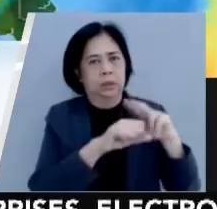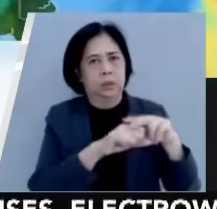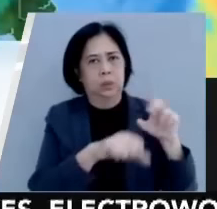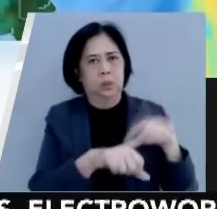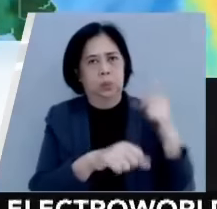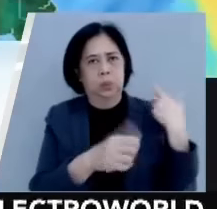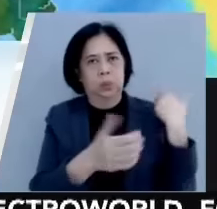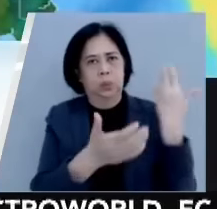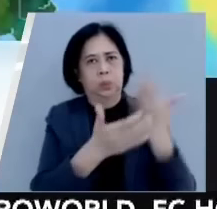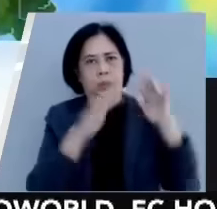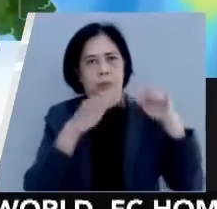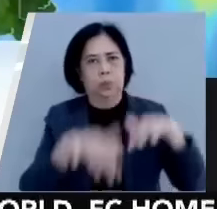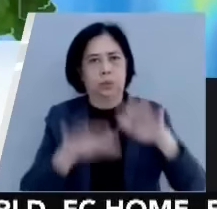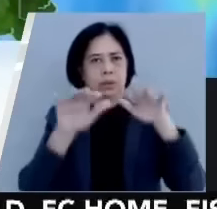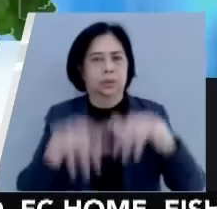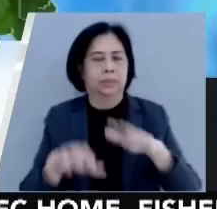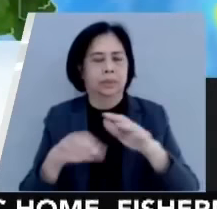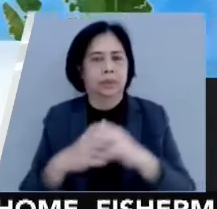karagatang Pasipiko.